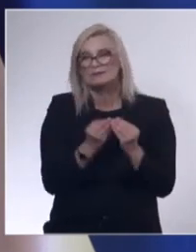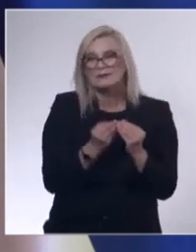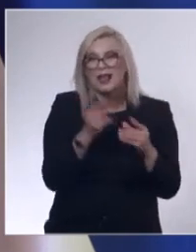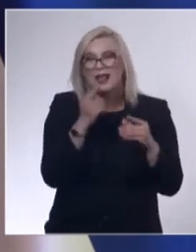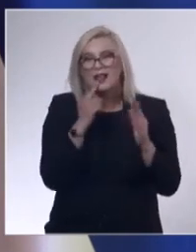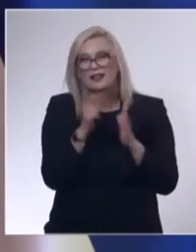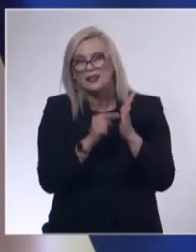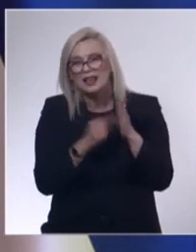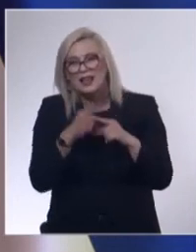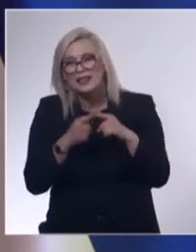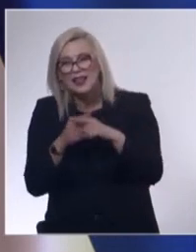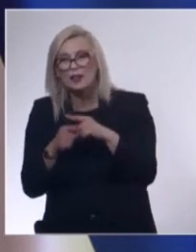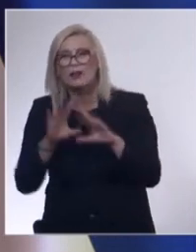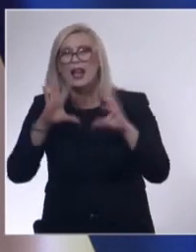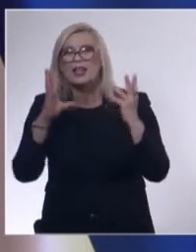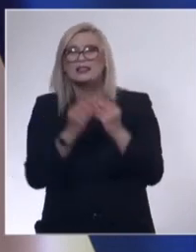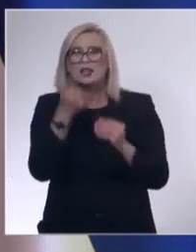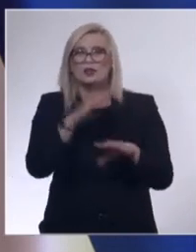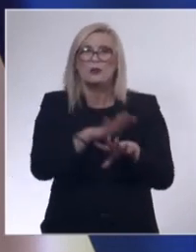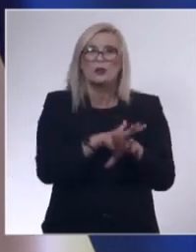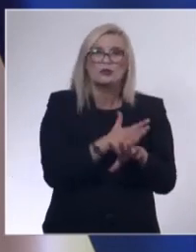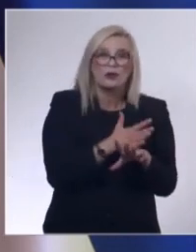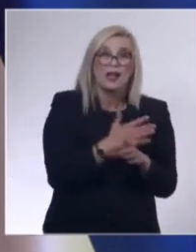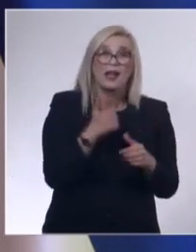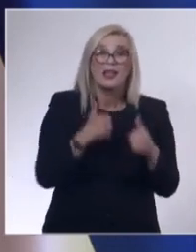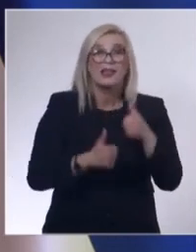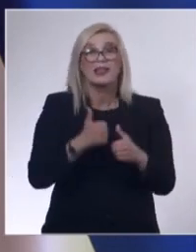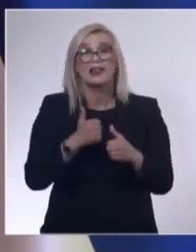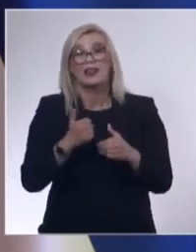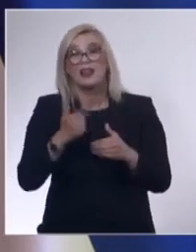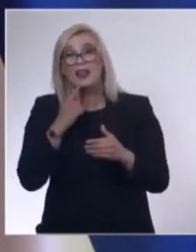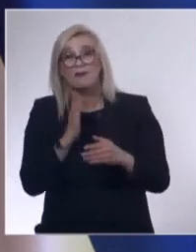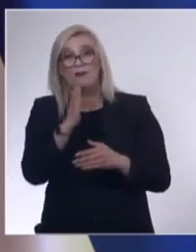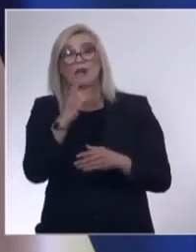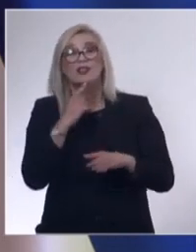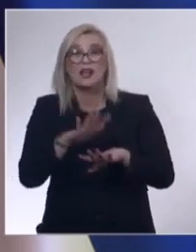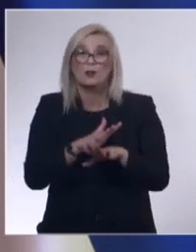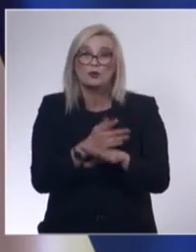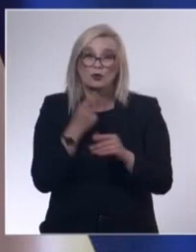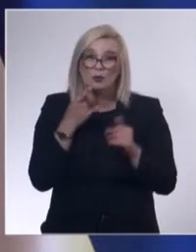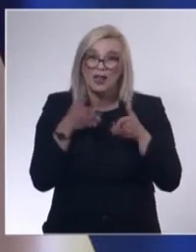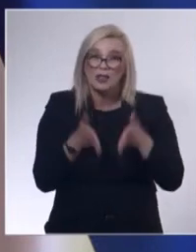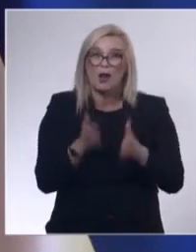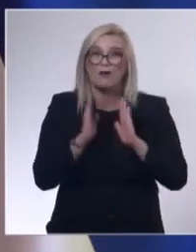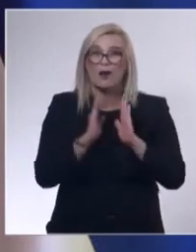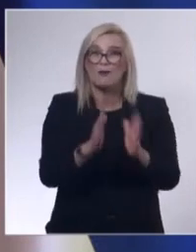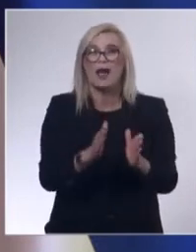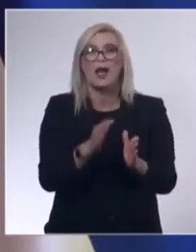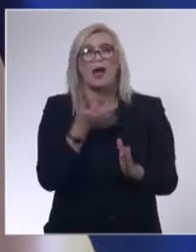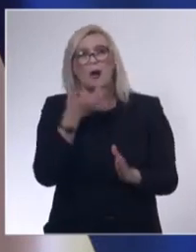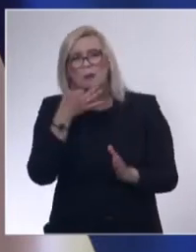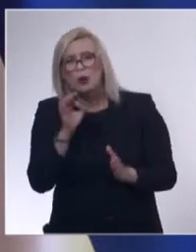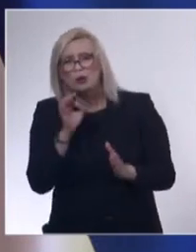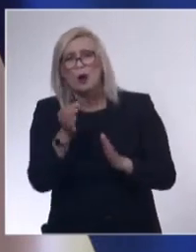она што досега го почувствувавме или ќе го почувствуваме низ овој пат. Поефикасно,